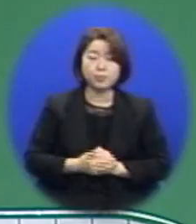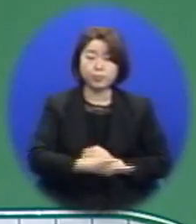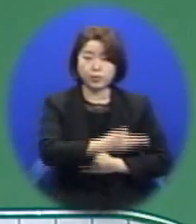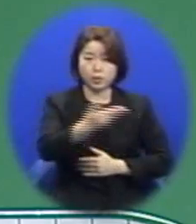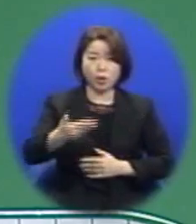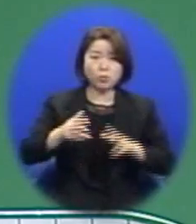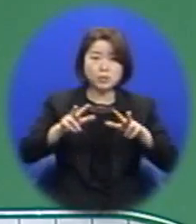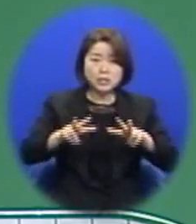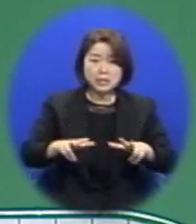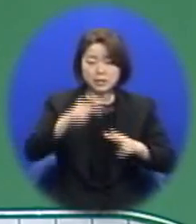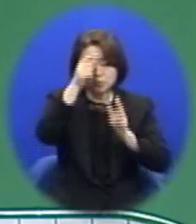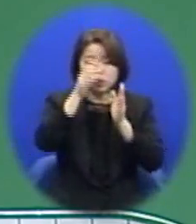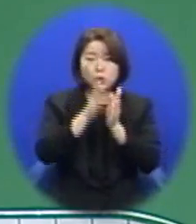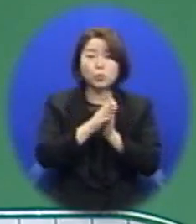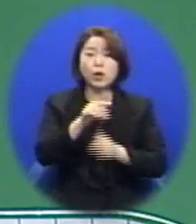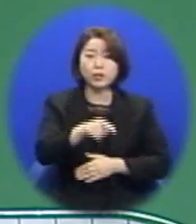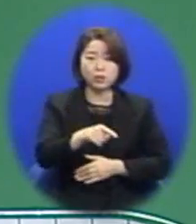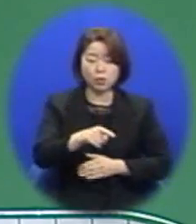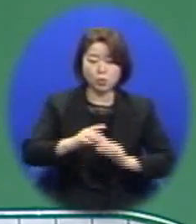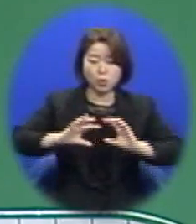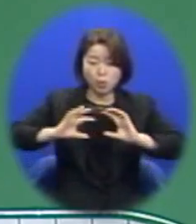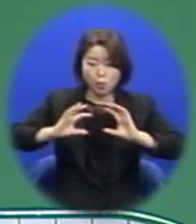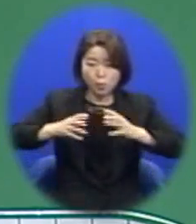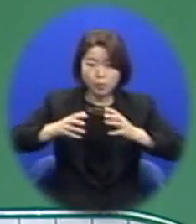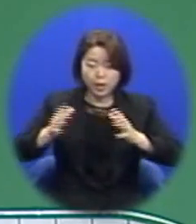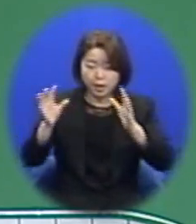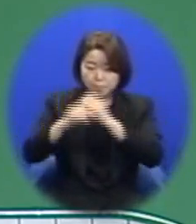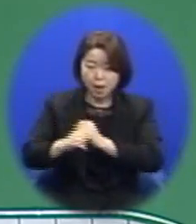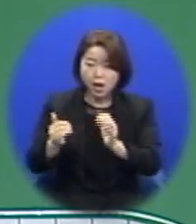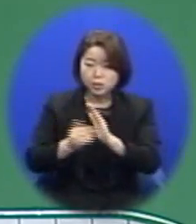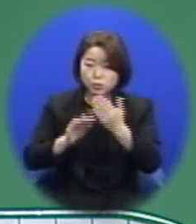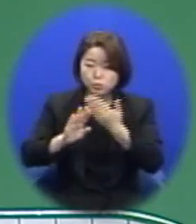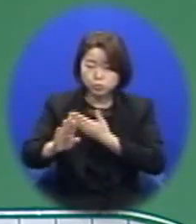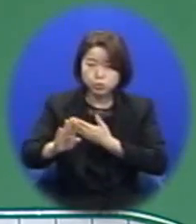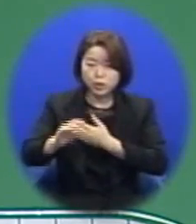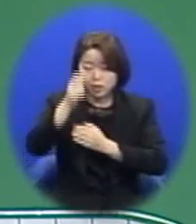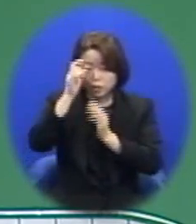여러분 지금 기도하는 거하고 파국이 오고 난 다음에 기도하는 거는